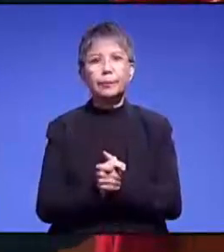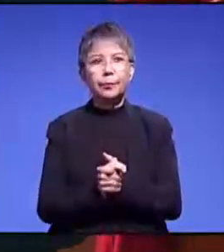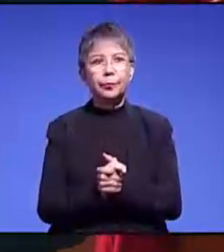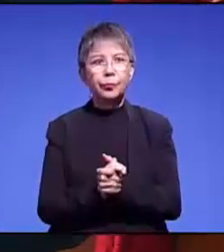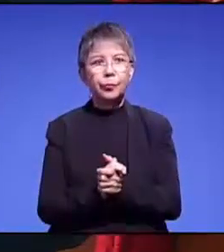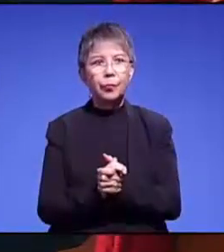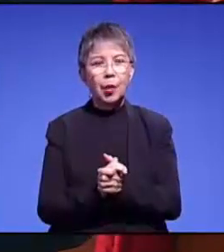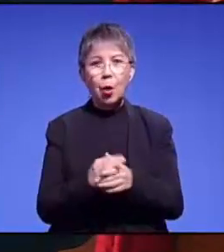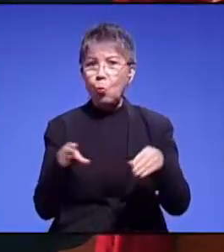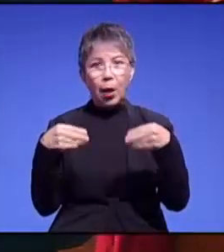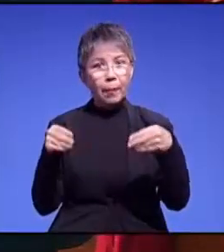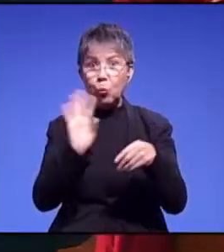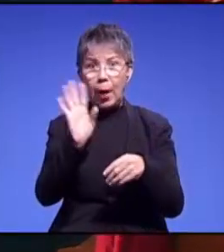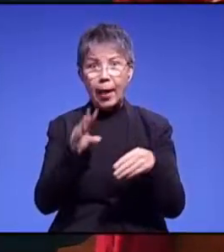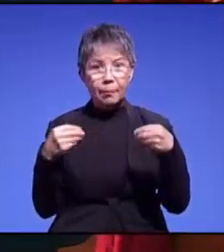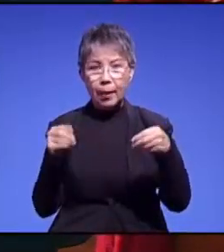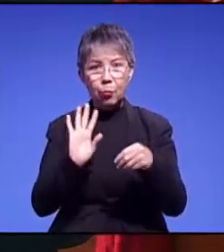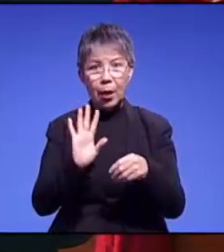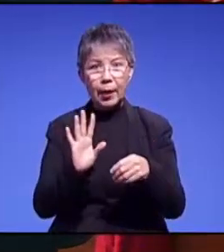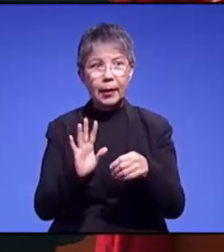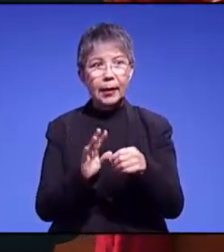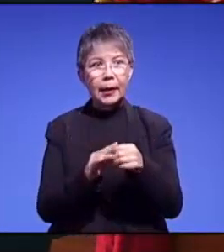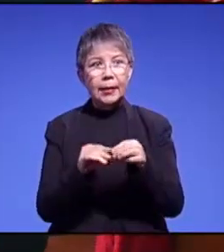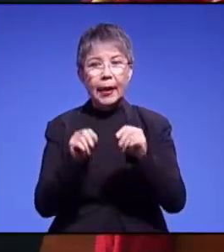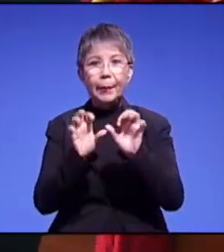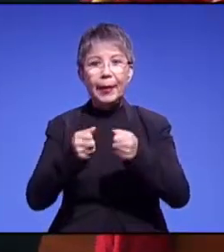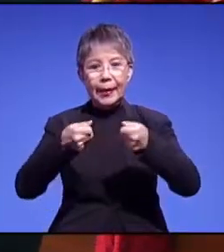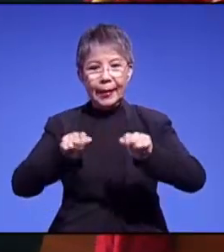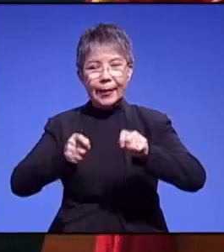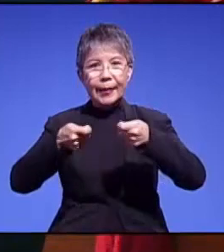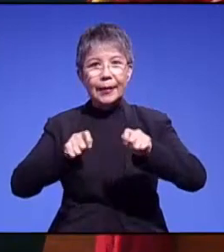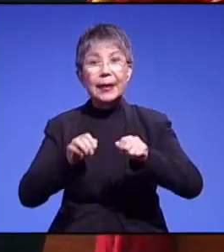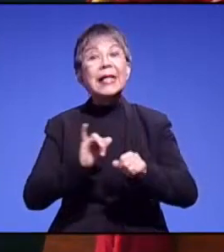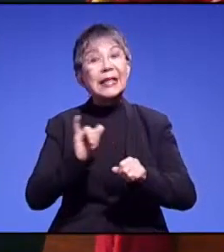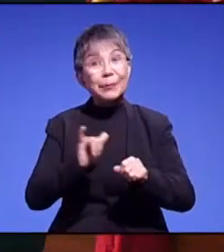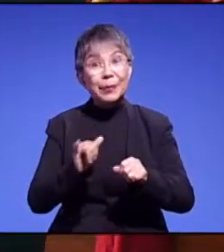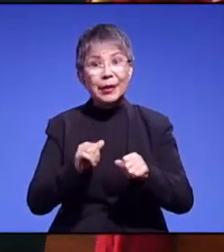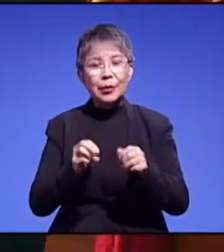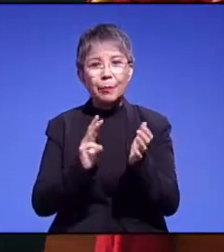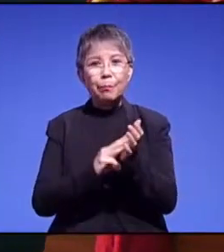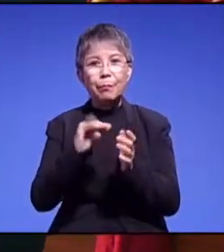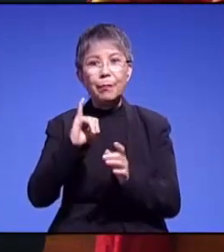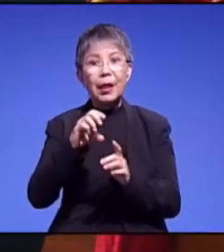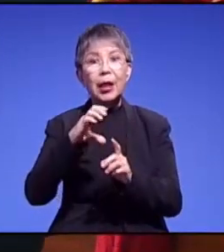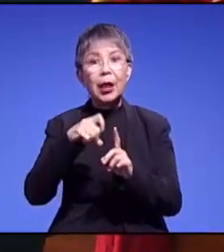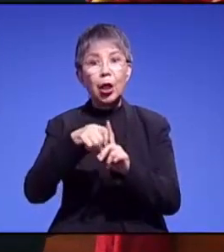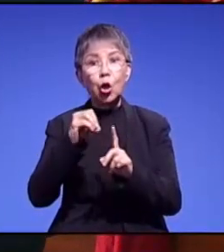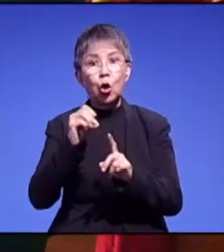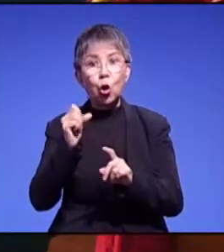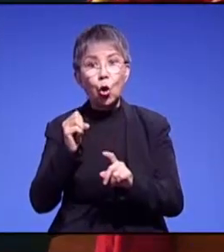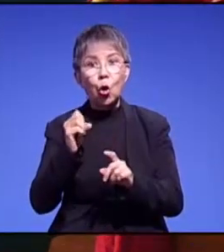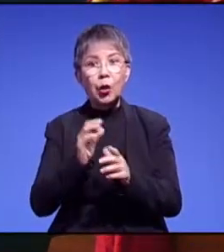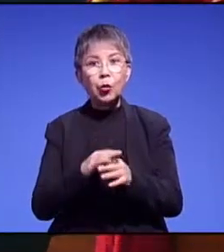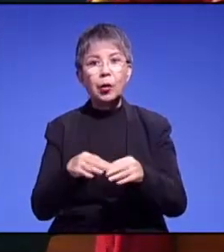Oh, ini bukan bahan plastik. Ini nama bahannya itu Danco 70. Bahan ini tuh sejenis bahan mikroporus, ya di mana bahan ini adalah bahan yang